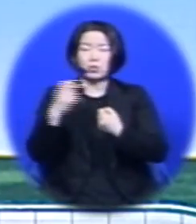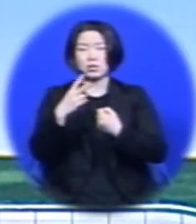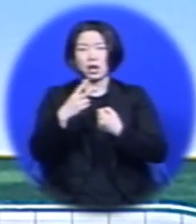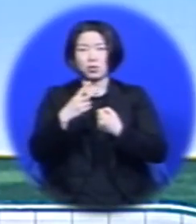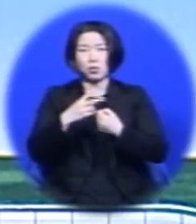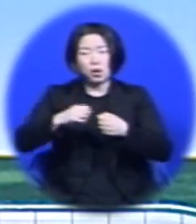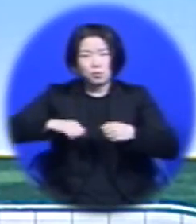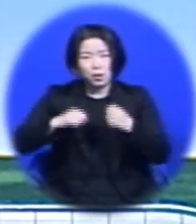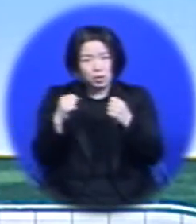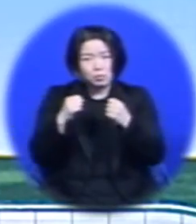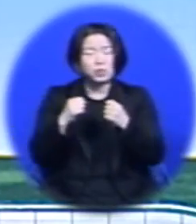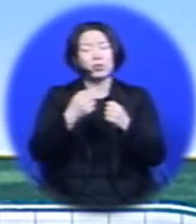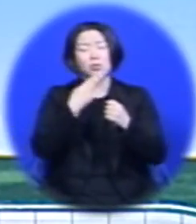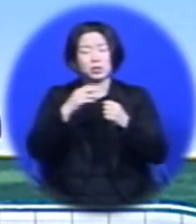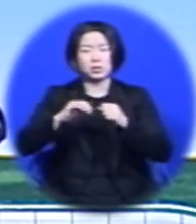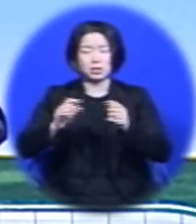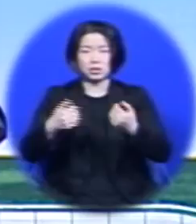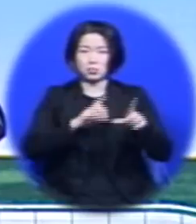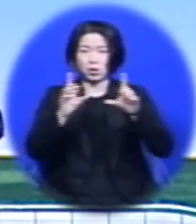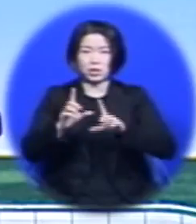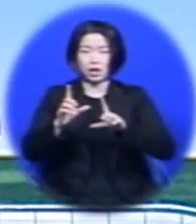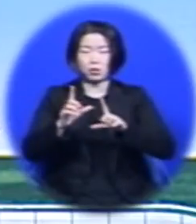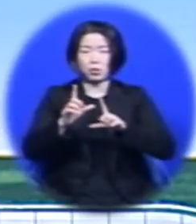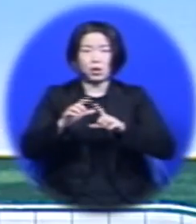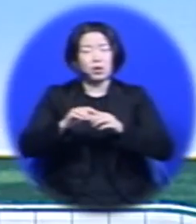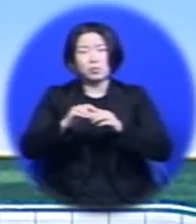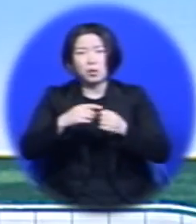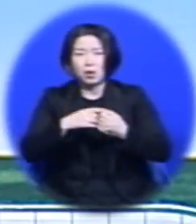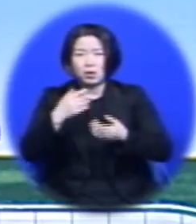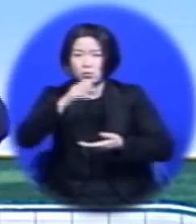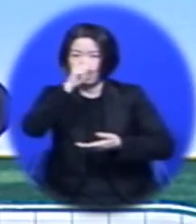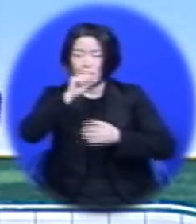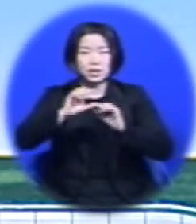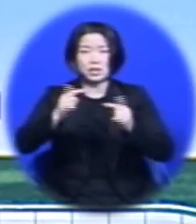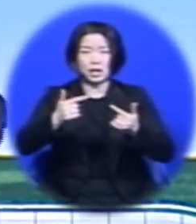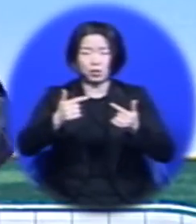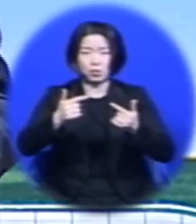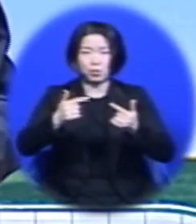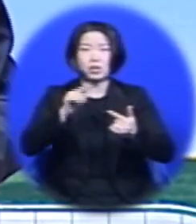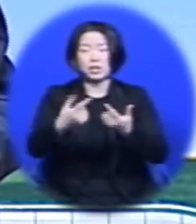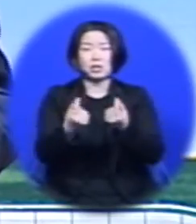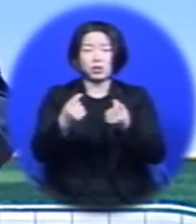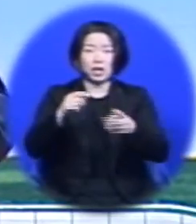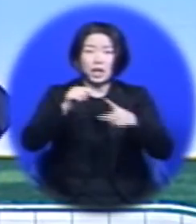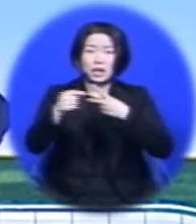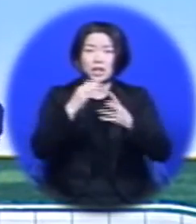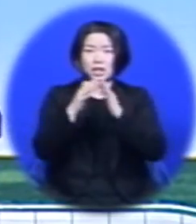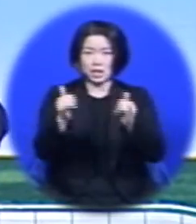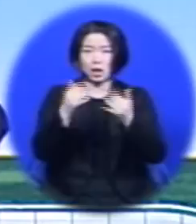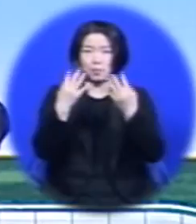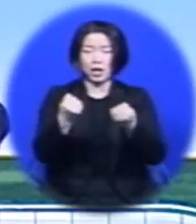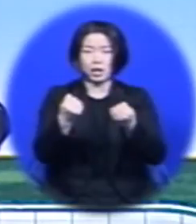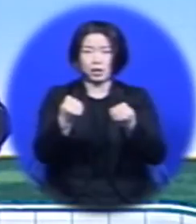살고 그런 줄로 이 말씀을 잃는 분들이 있습니다 실제로 로마서 읽어 보면 결코